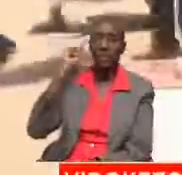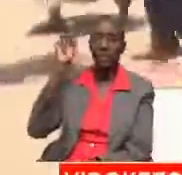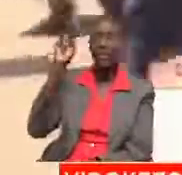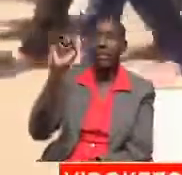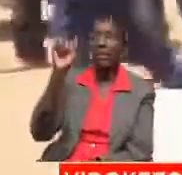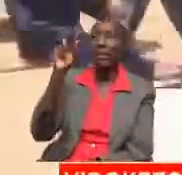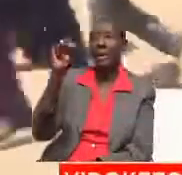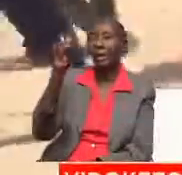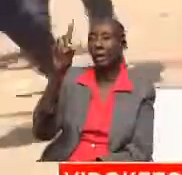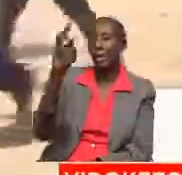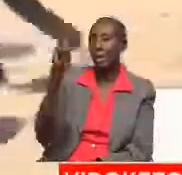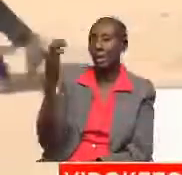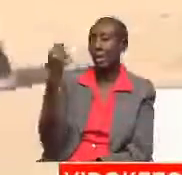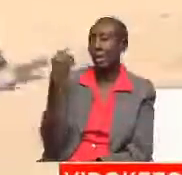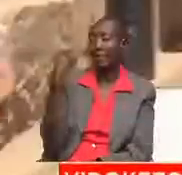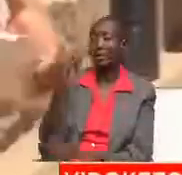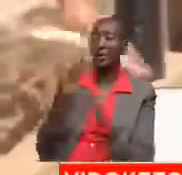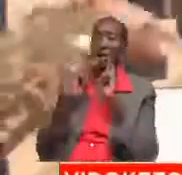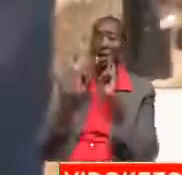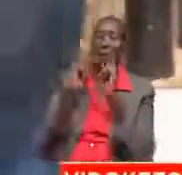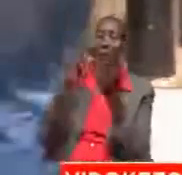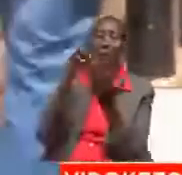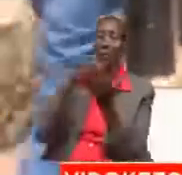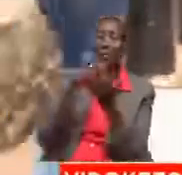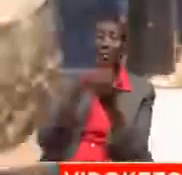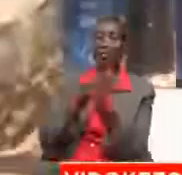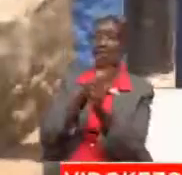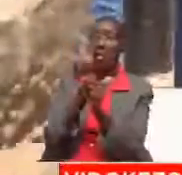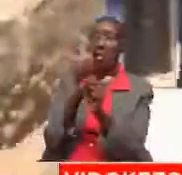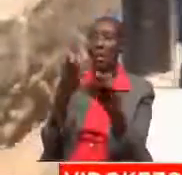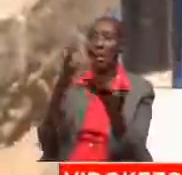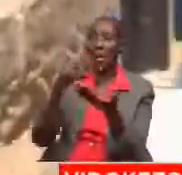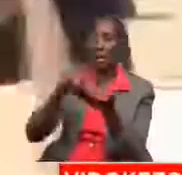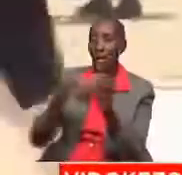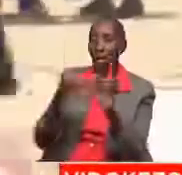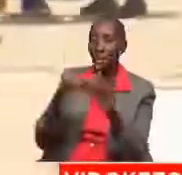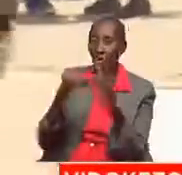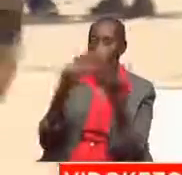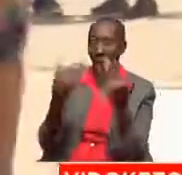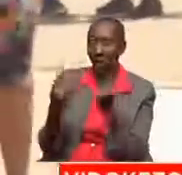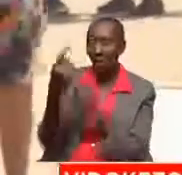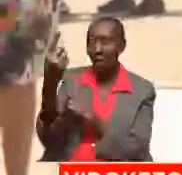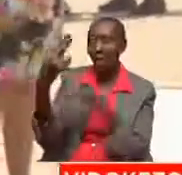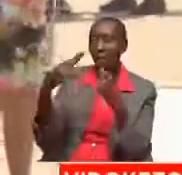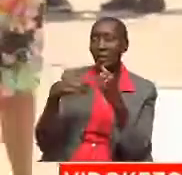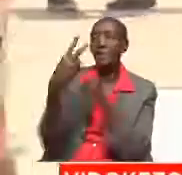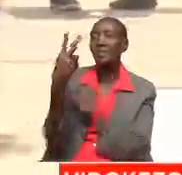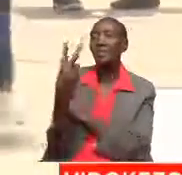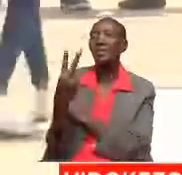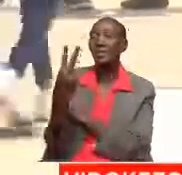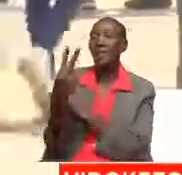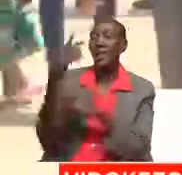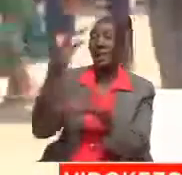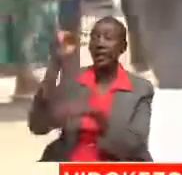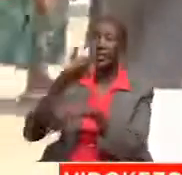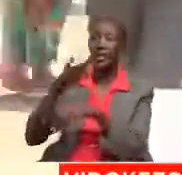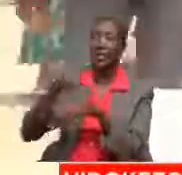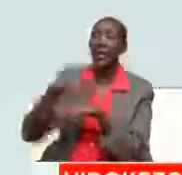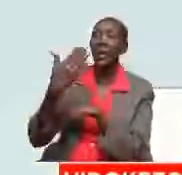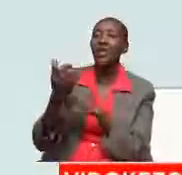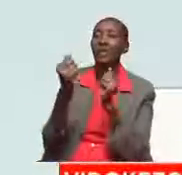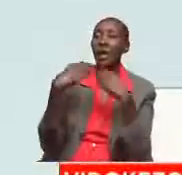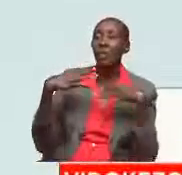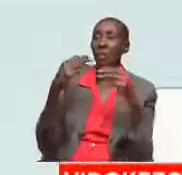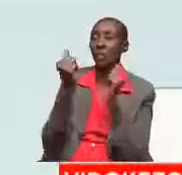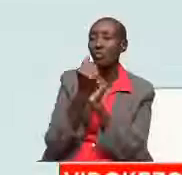punde kuripoti visa vipya vya corona, idadi ya waathiriwa ikiongezeka hadi watu 172 baada ya ongezeko la watu